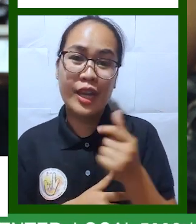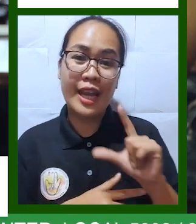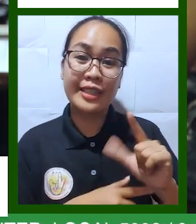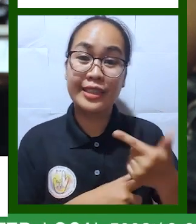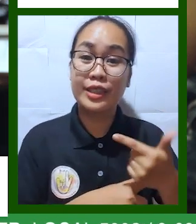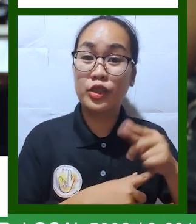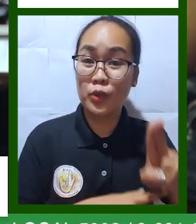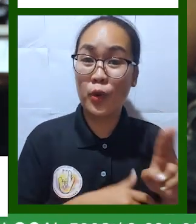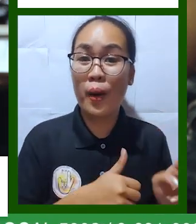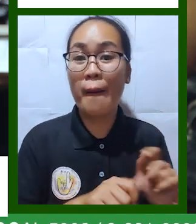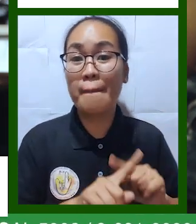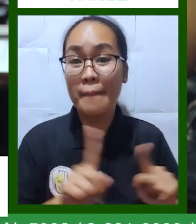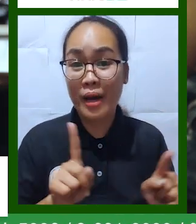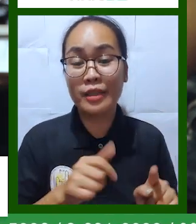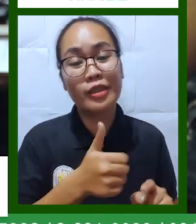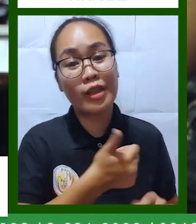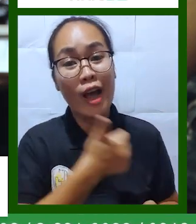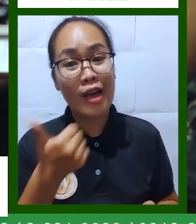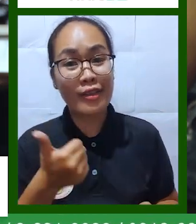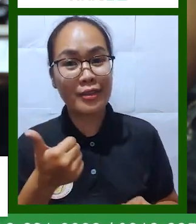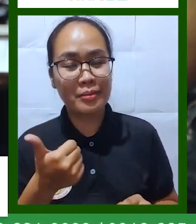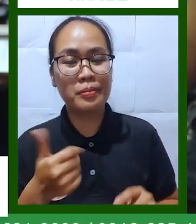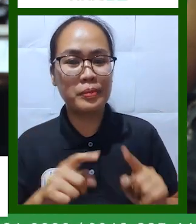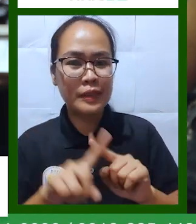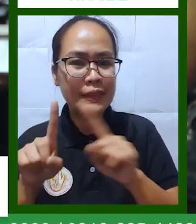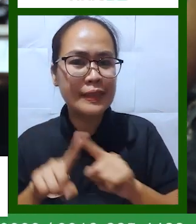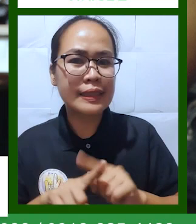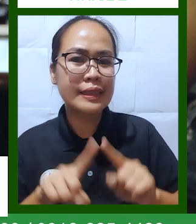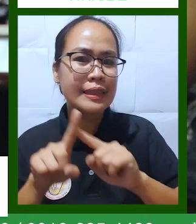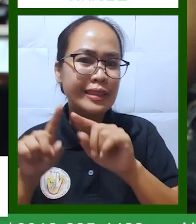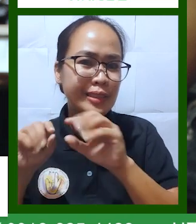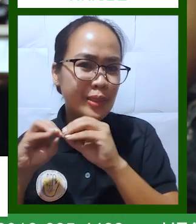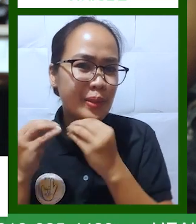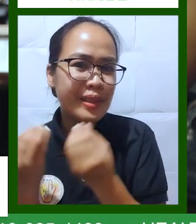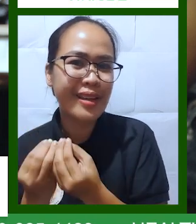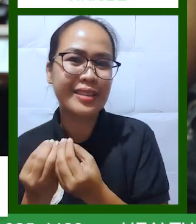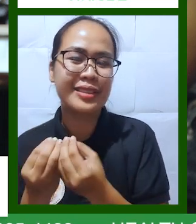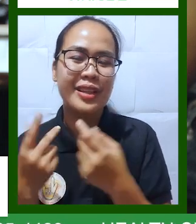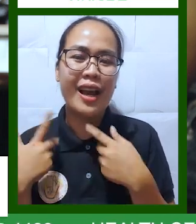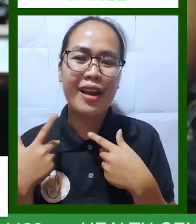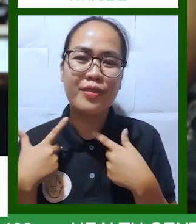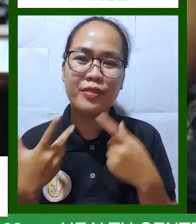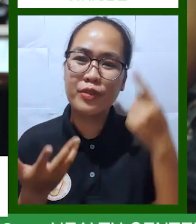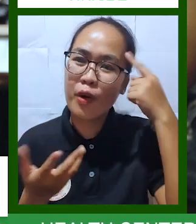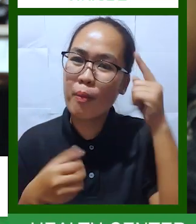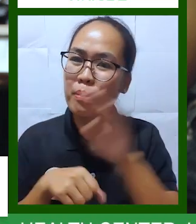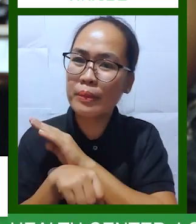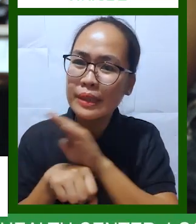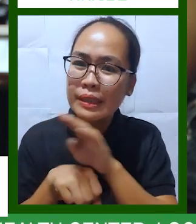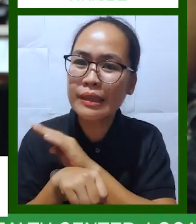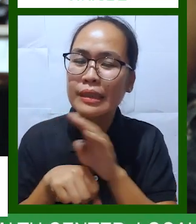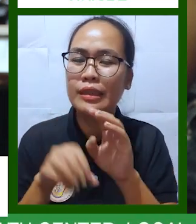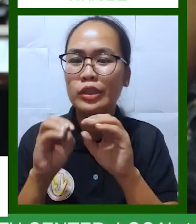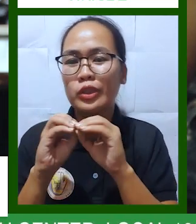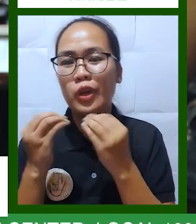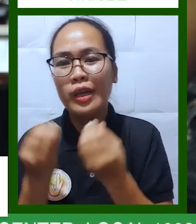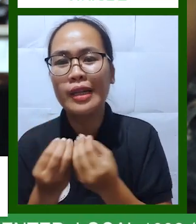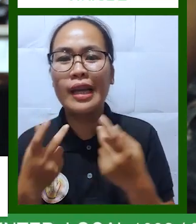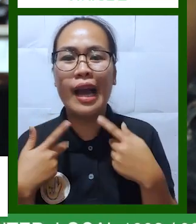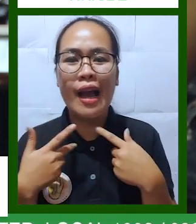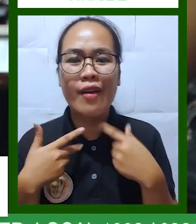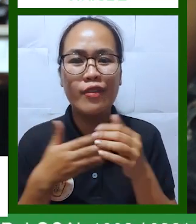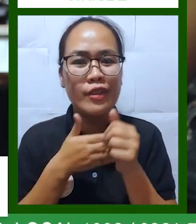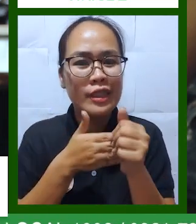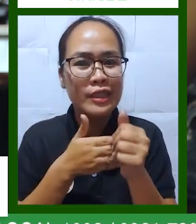local government units, pero pati po ang mga stakeholders po natin, ang business community, mga